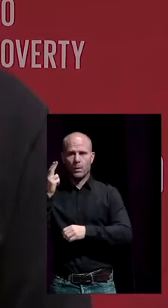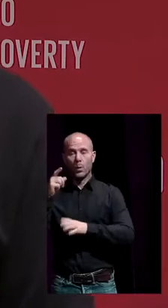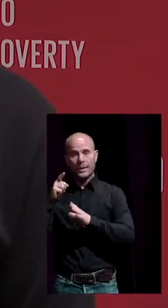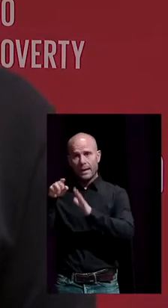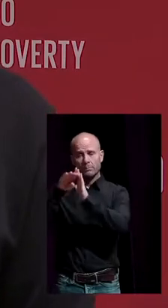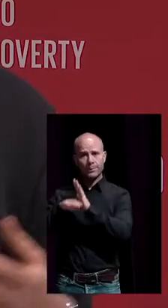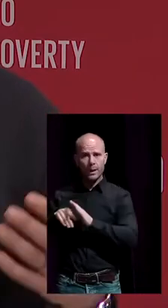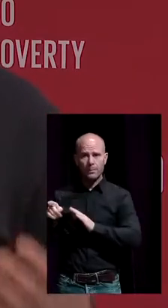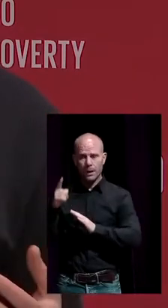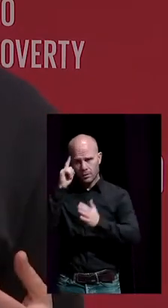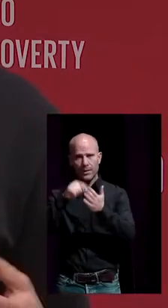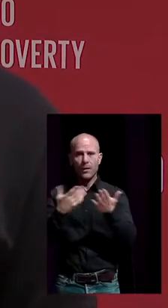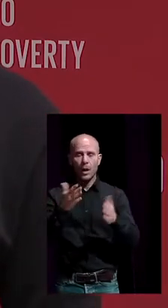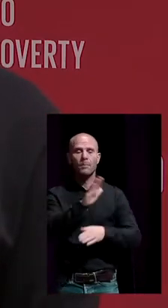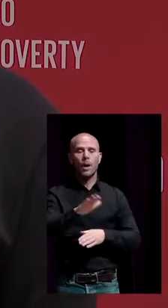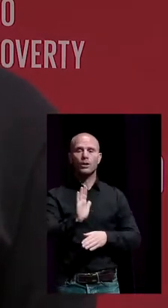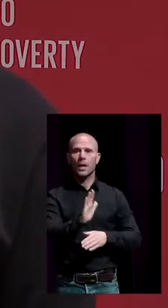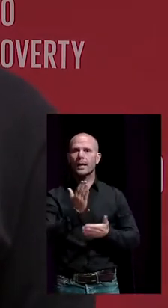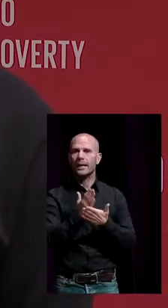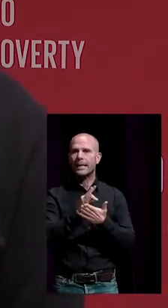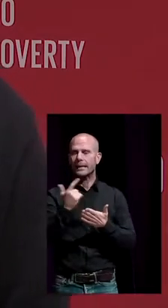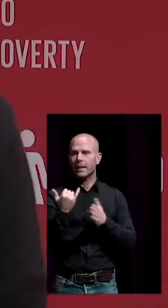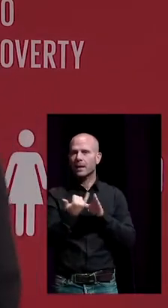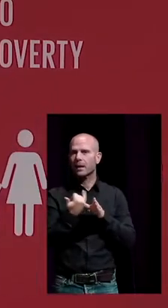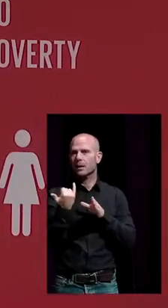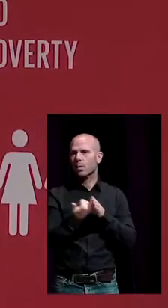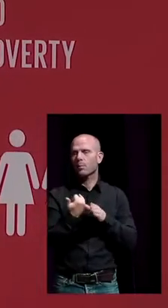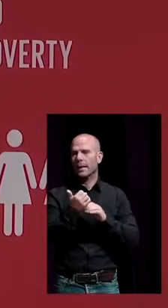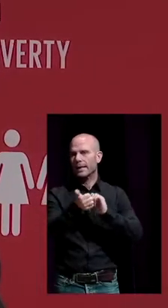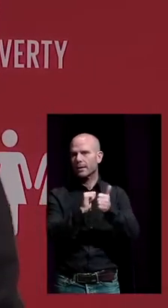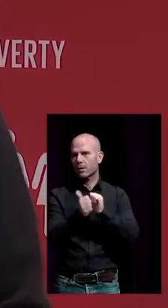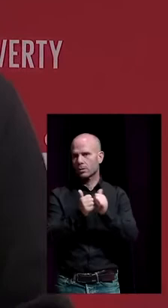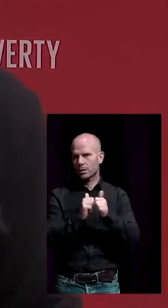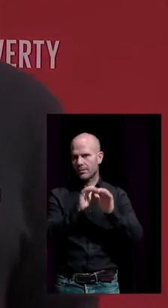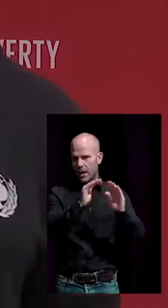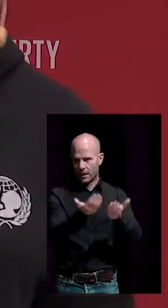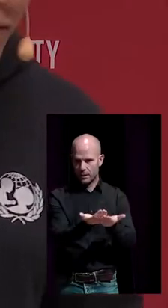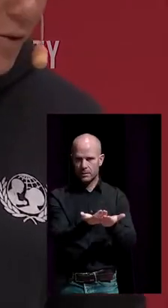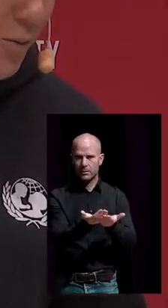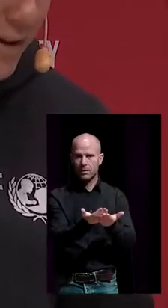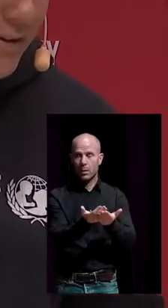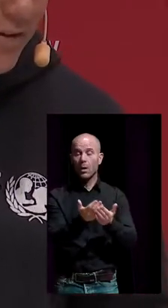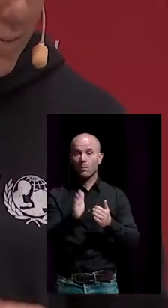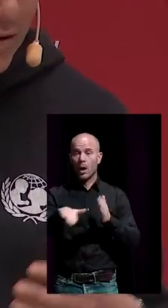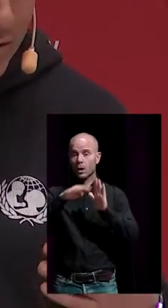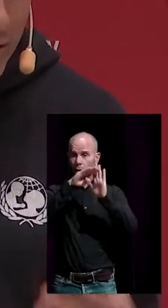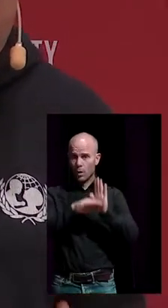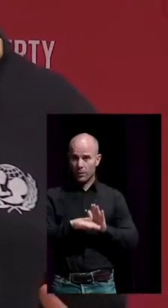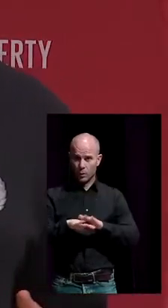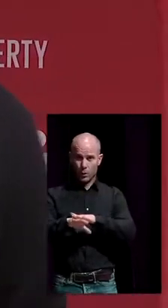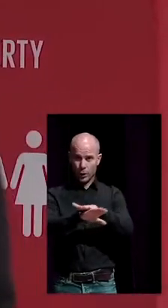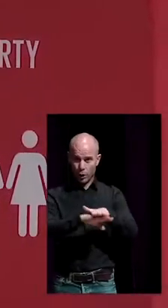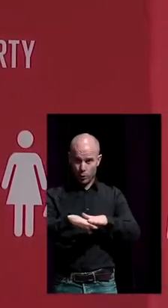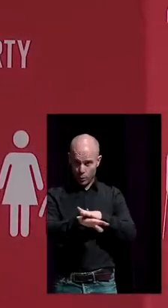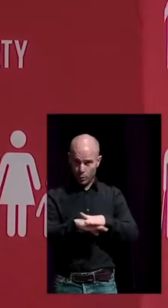det syftar till att stärka barns rättigheter inom idrotten. Och med barnkonventionen som